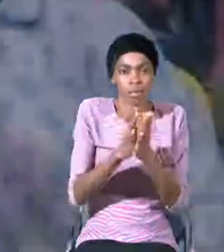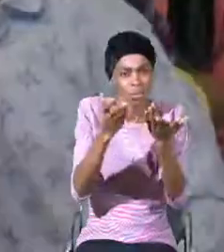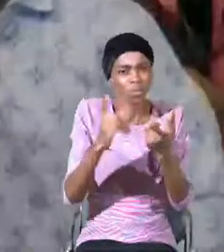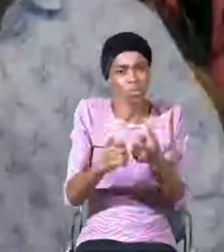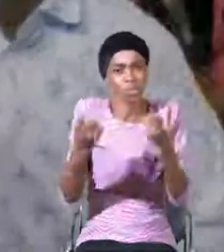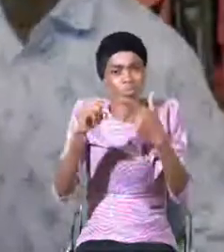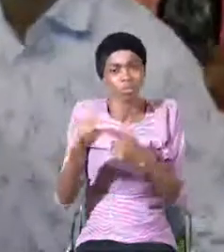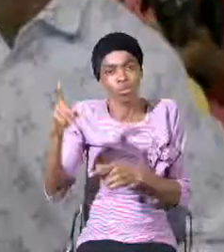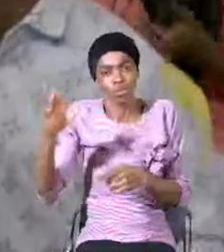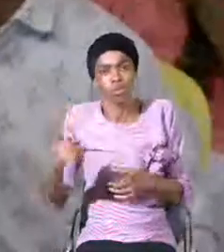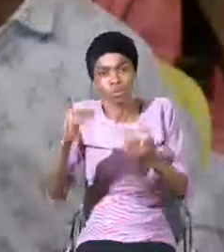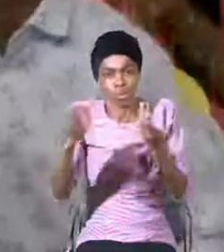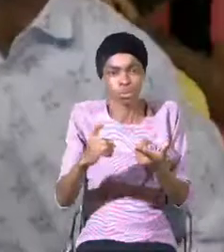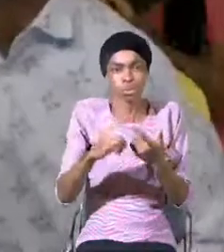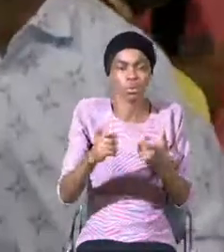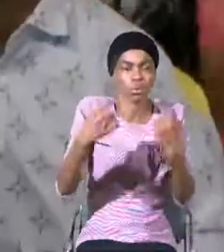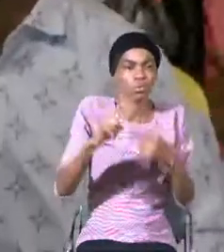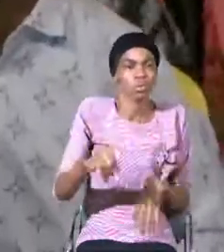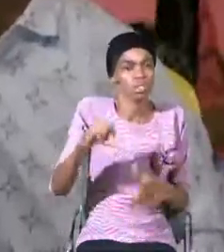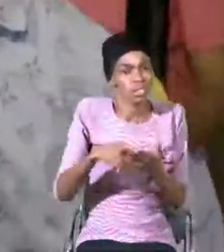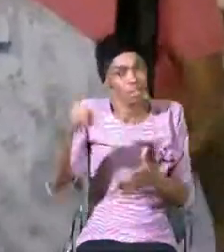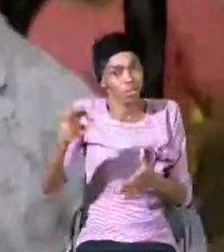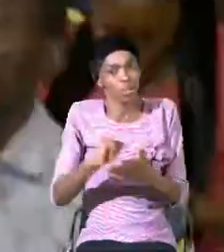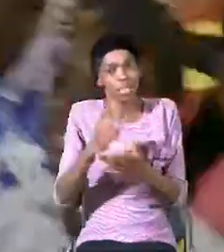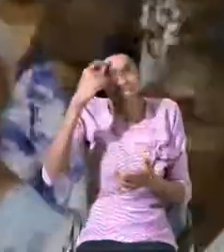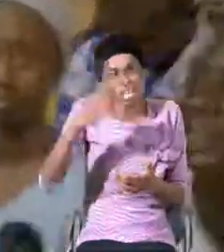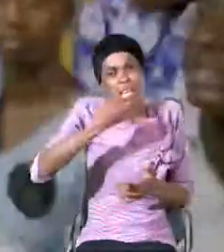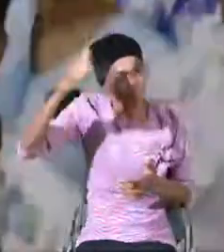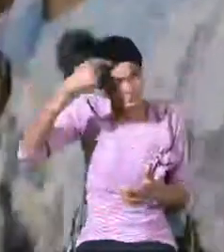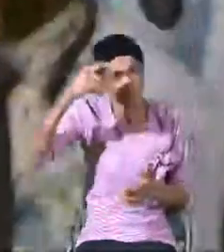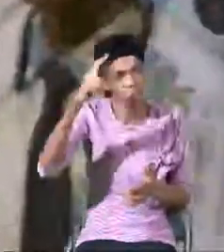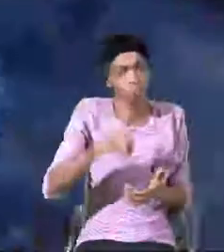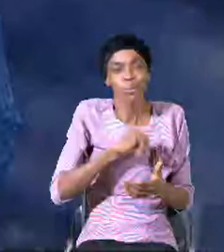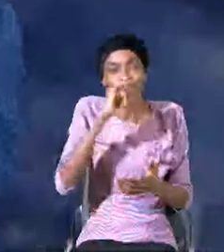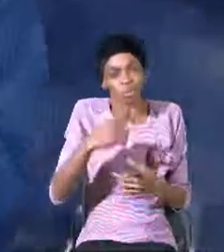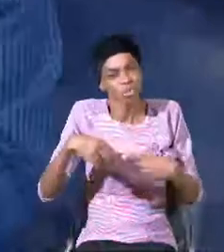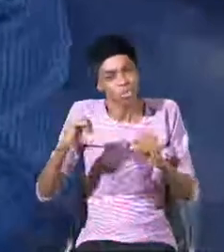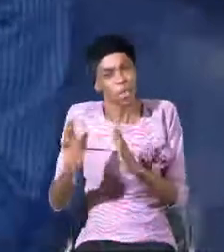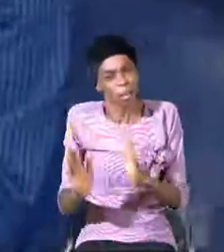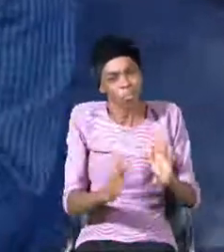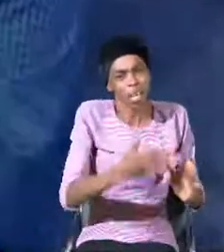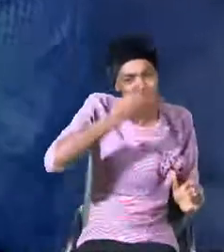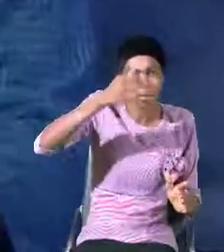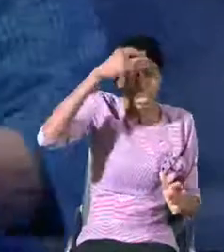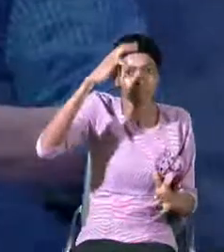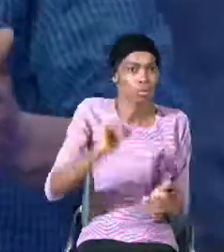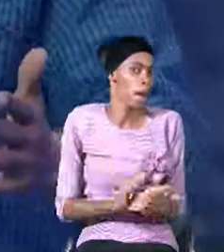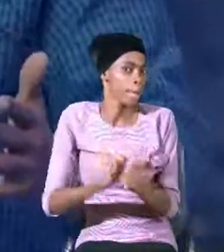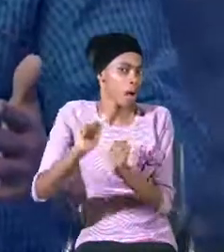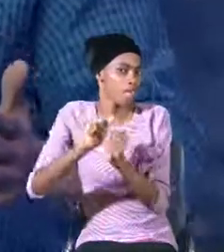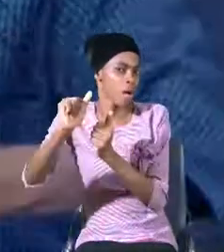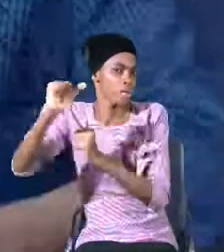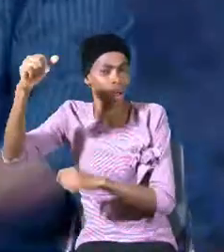et tu veux venir à celui-là qui a le meilleur pour toi. qui planifie le meilleur pour toi. Tu étais